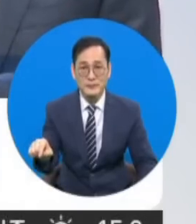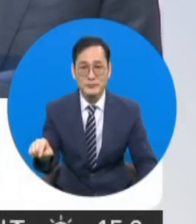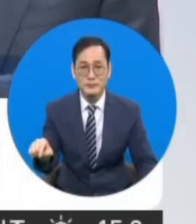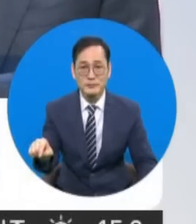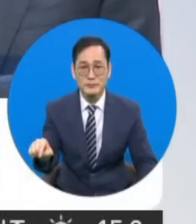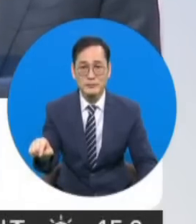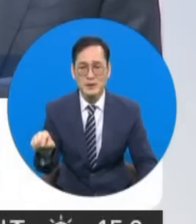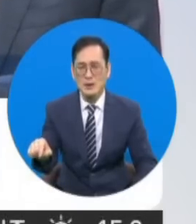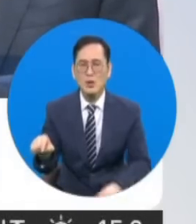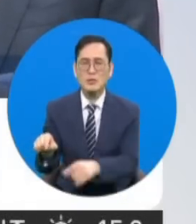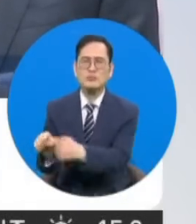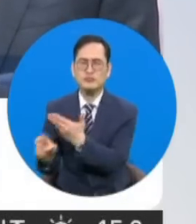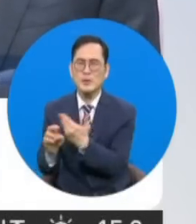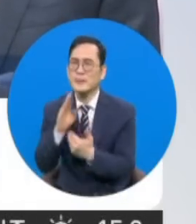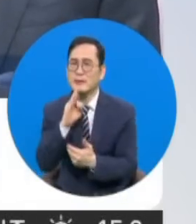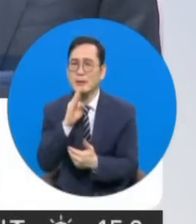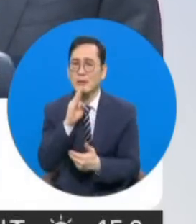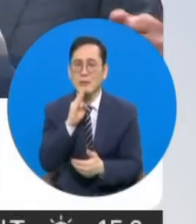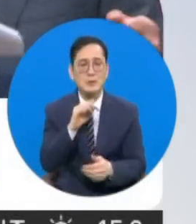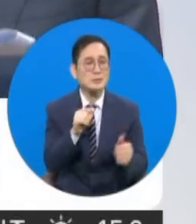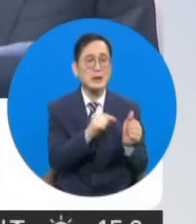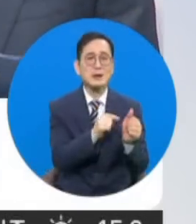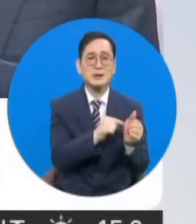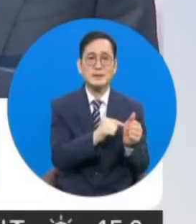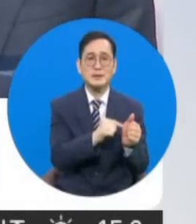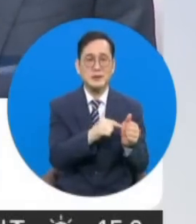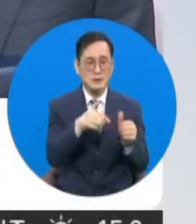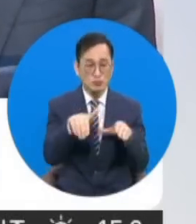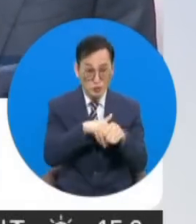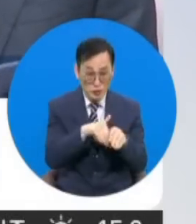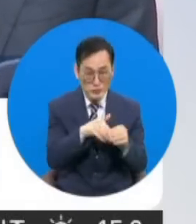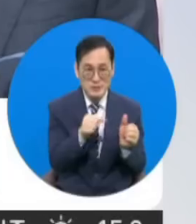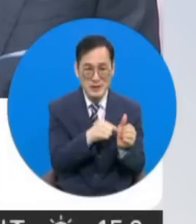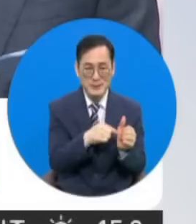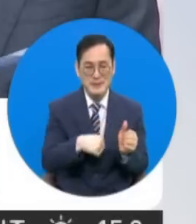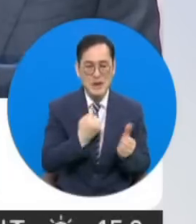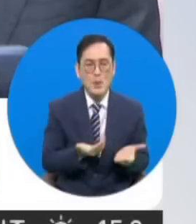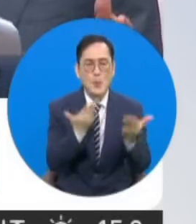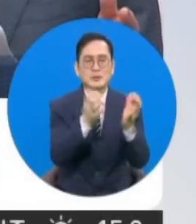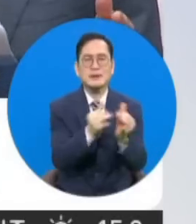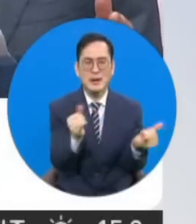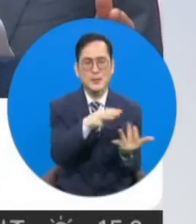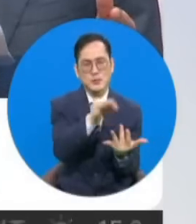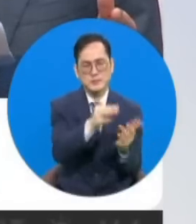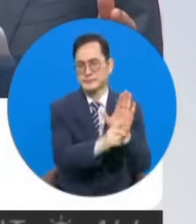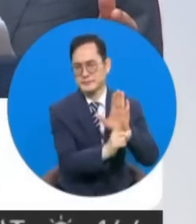자원봉사를 모집을 한 겁니다 그러니까 이제 열정 페이를